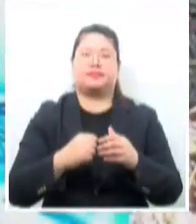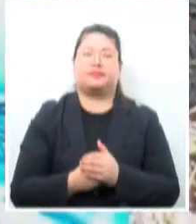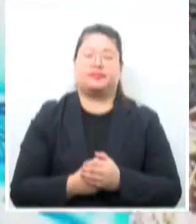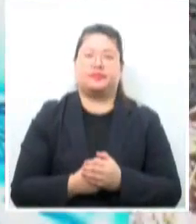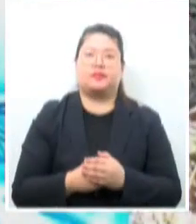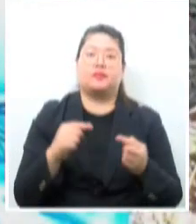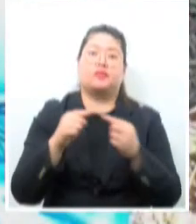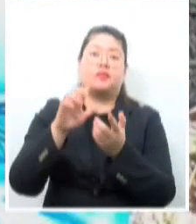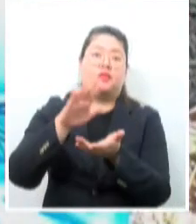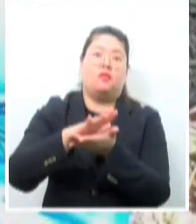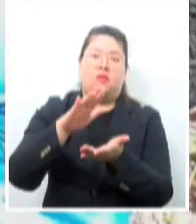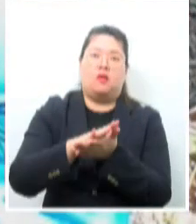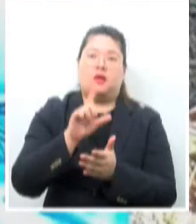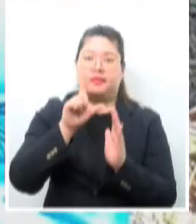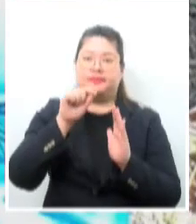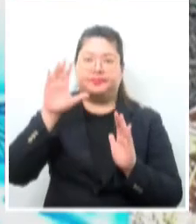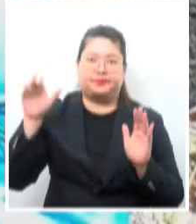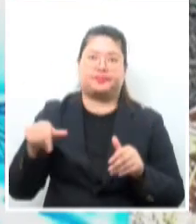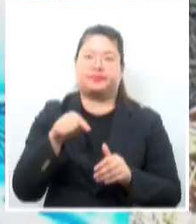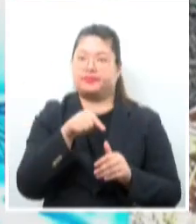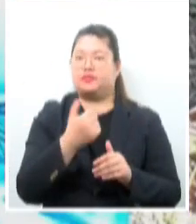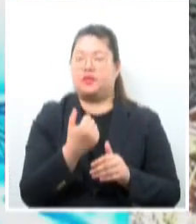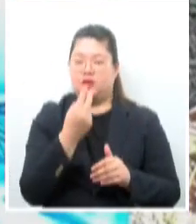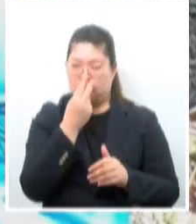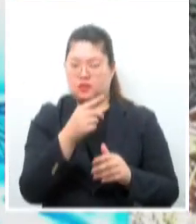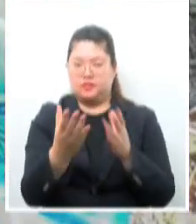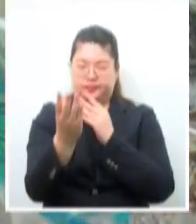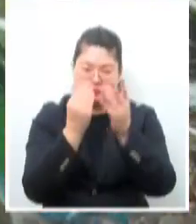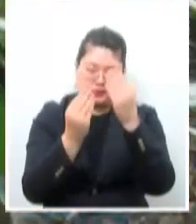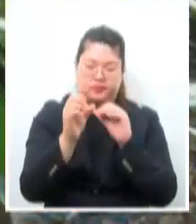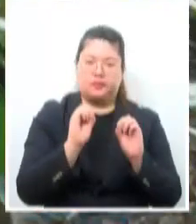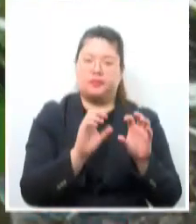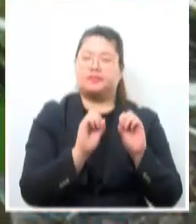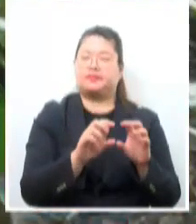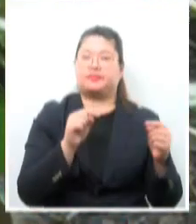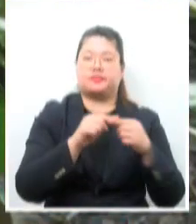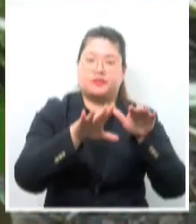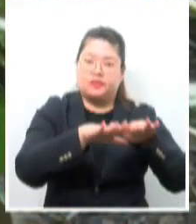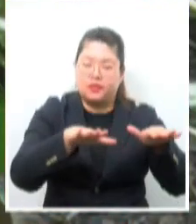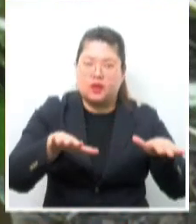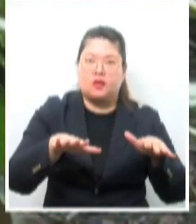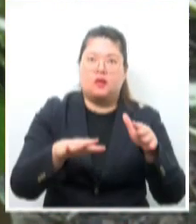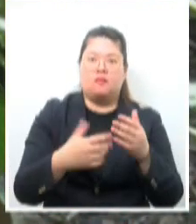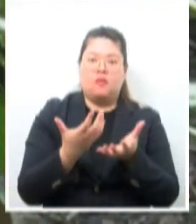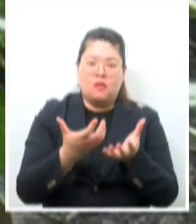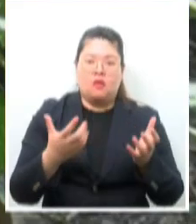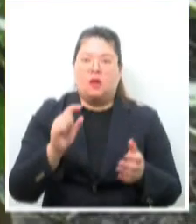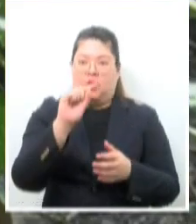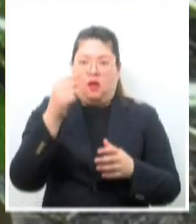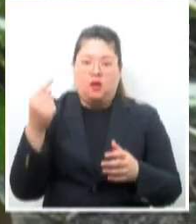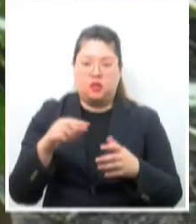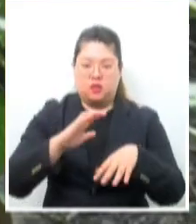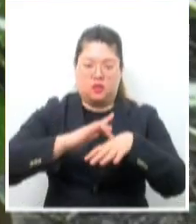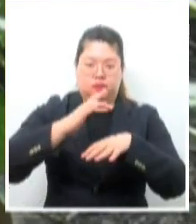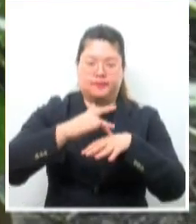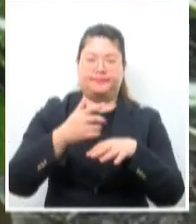จำโรงเรียนบ้านผักเฮือกทำหน้าที่ถ่ายทอดความรู้และส่งเสริมให้นักเรียนสร้างสรรค์ผลิตภัณฑ์ใหม่ๆจากวัสดุธรรมชาติในท้องถิ่